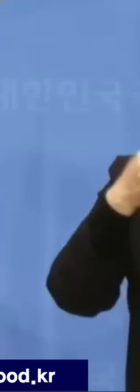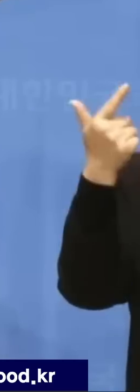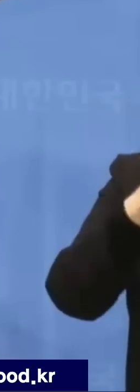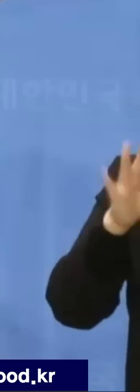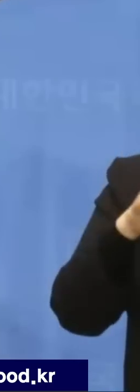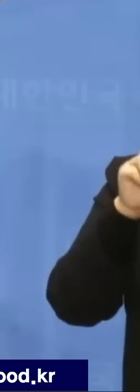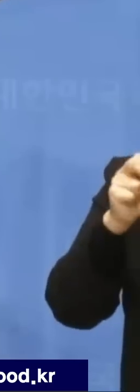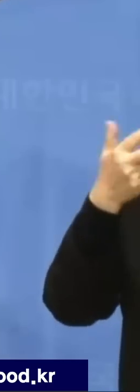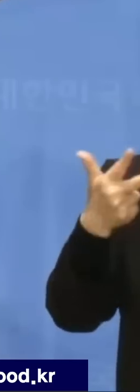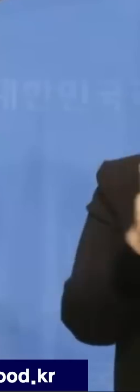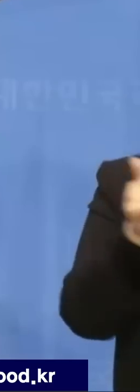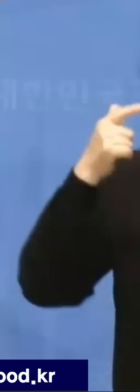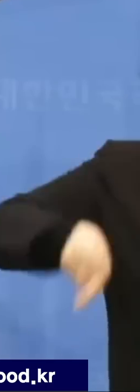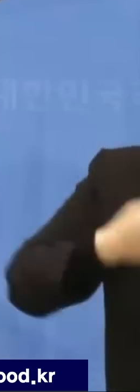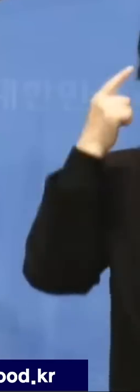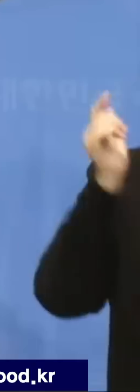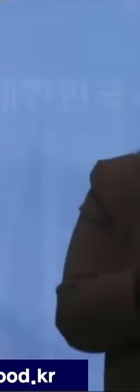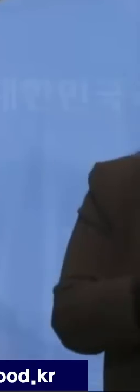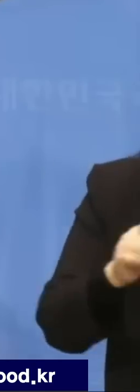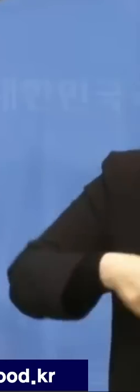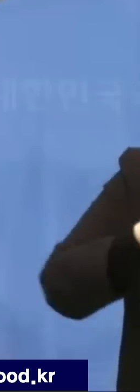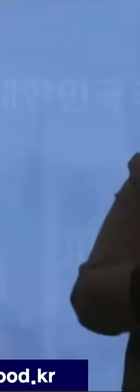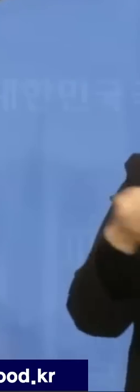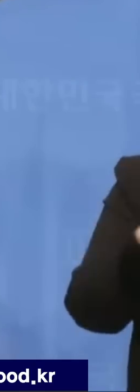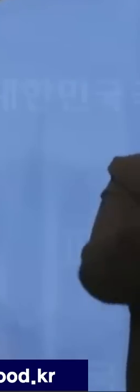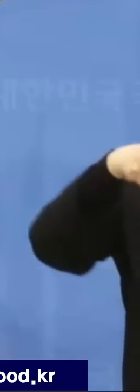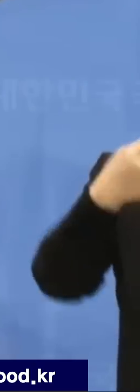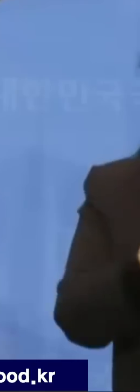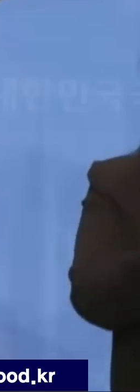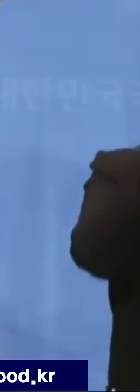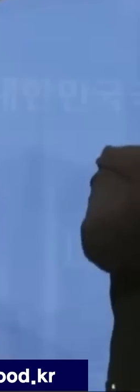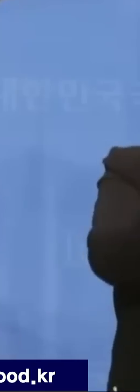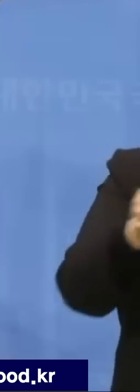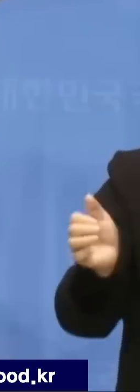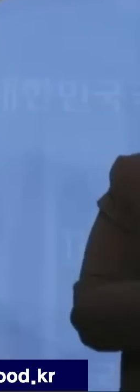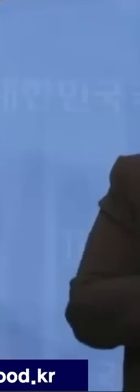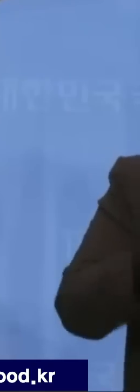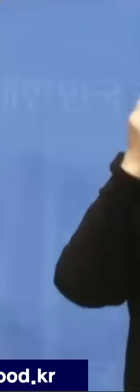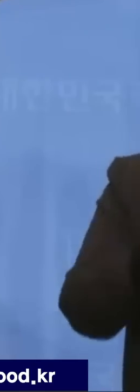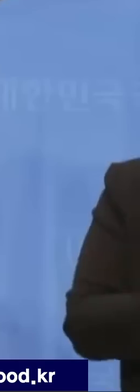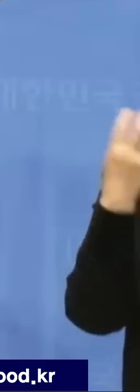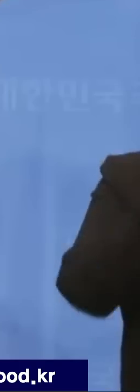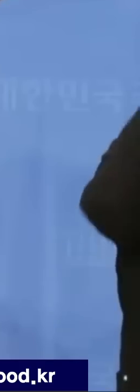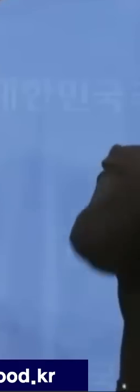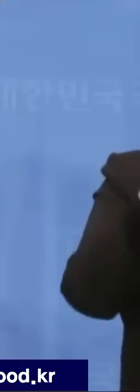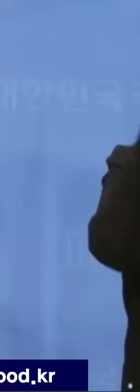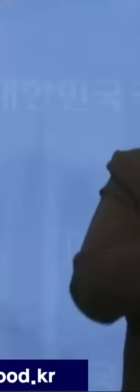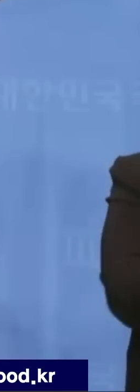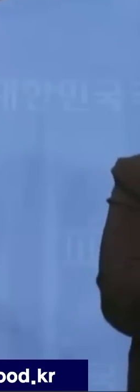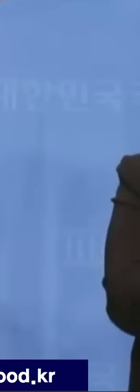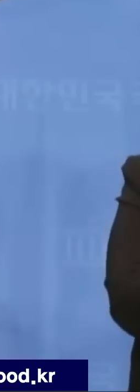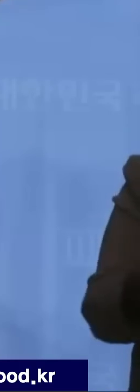36,477명이라는 자발적 참여와 전 국민적인 압박을 통해 검찰과 국세청 수사를 이끌어내